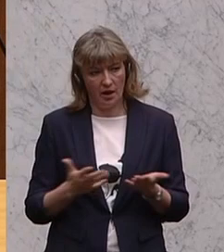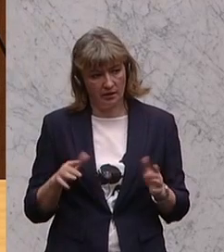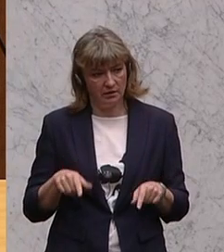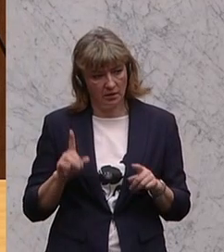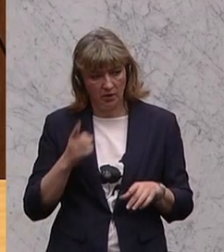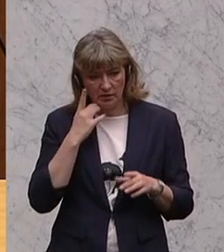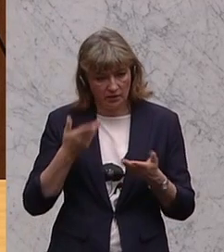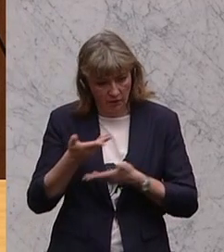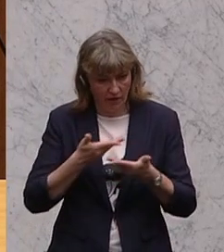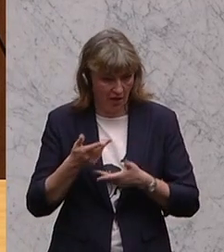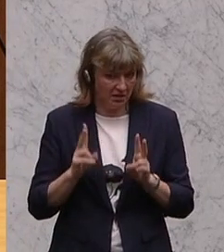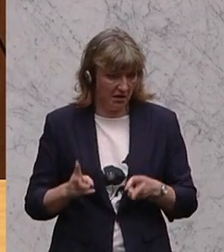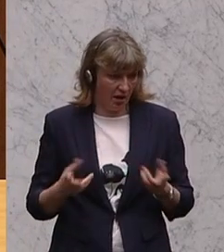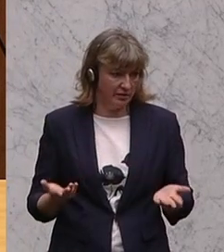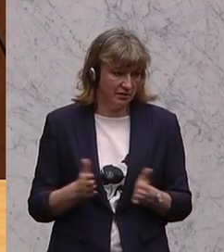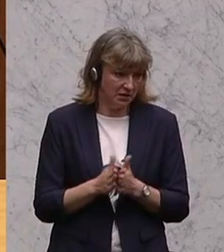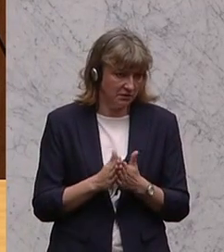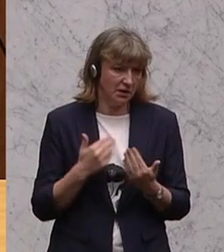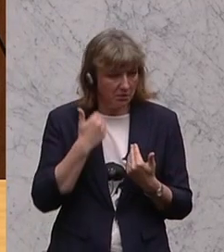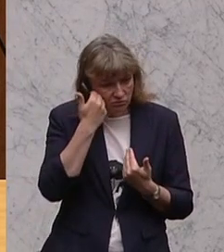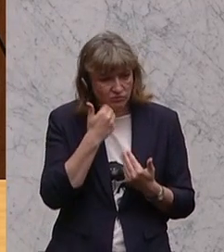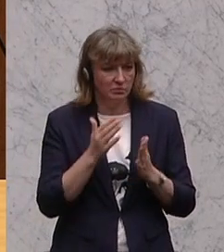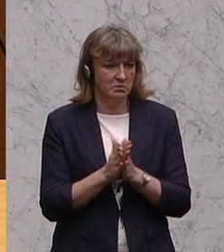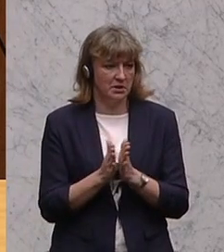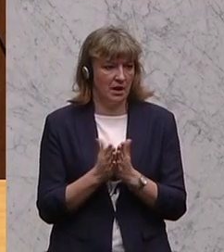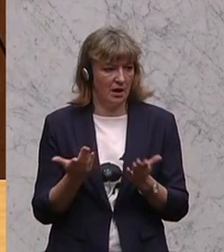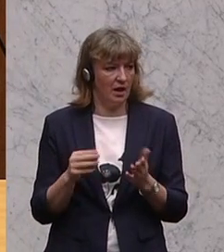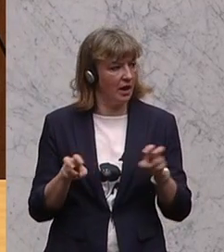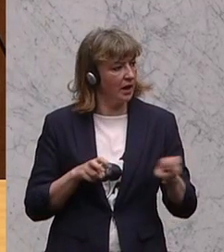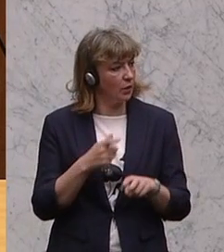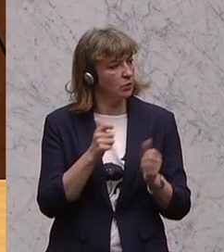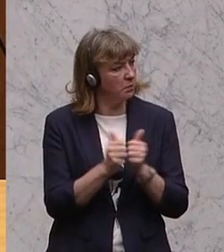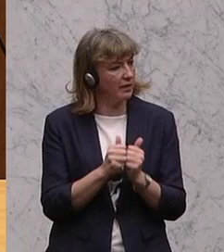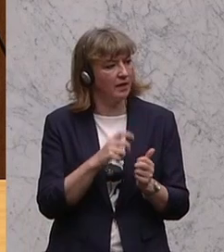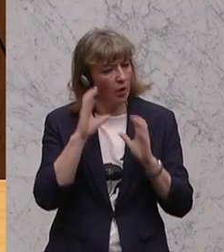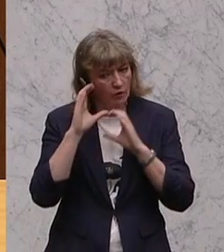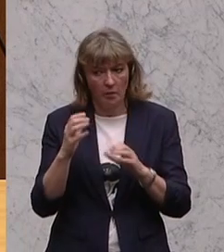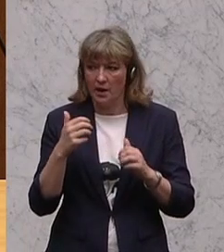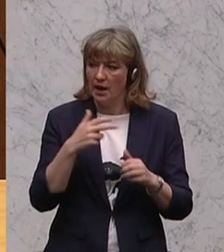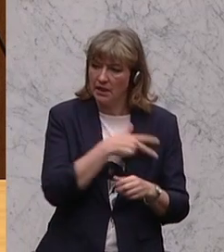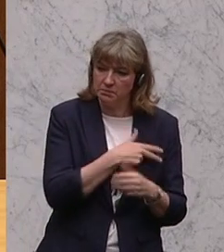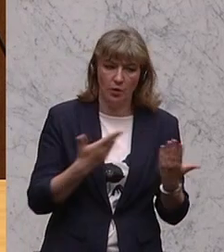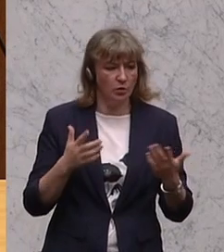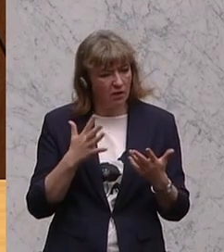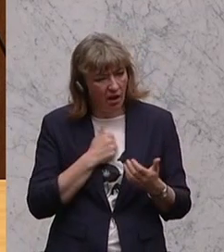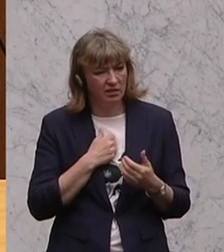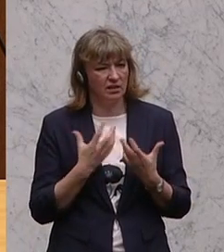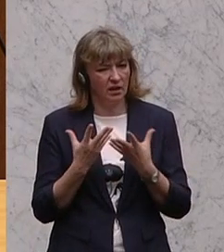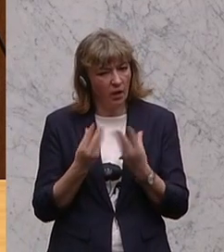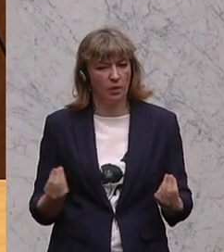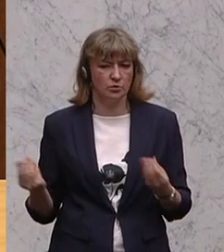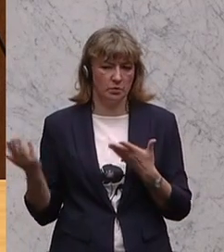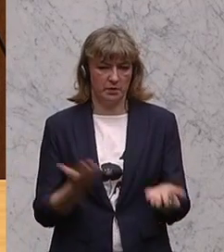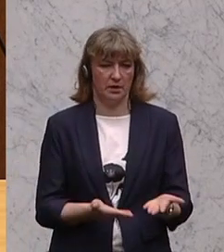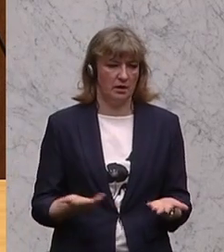dort im Detail nachzuverhandeln. Also ich bitte darum, die noch Regierungspartner SPÖ und ÖVP endlich auf einen grünen Zweig zu kommen,